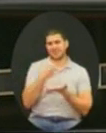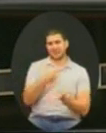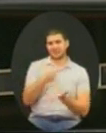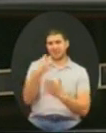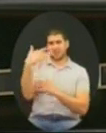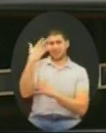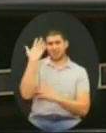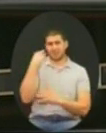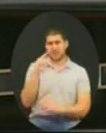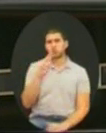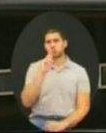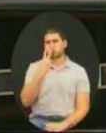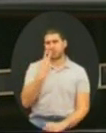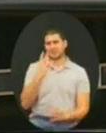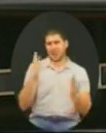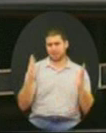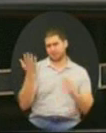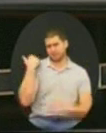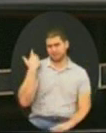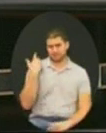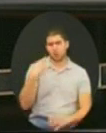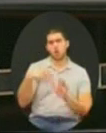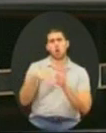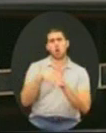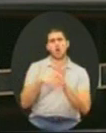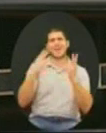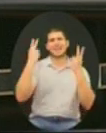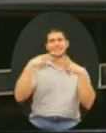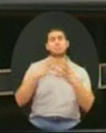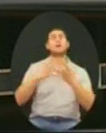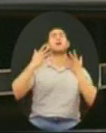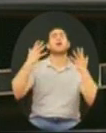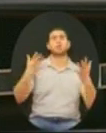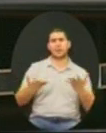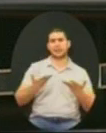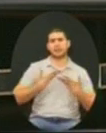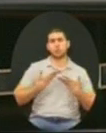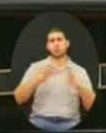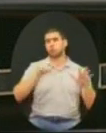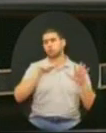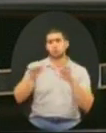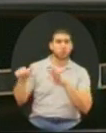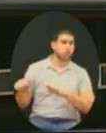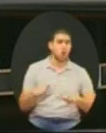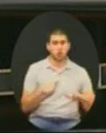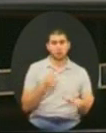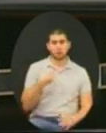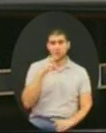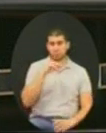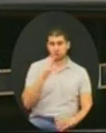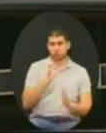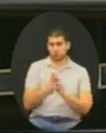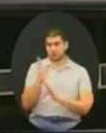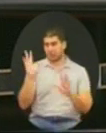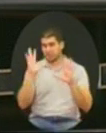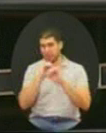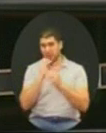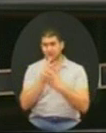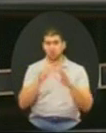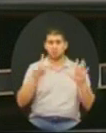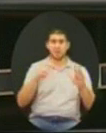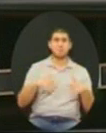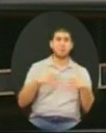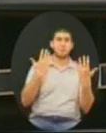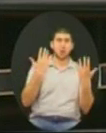המדינה הדו-שנתי. חוק הסדרים מאוד מאוד גדול. הם מקבלים על זה 6 שעות בסך הכל. אנחנו מדברים מ-12 בלילה עד